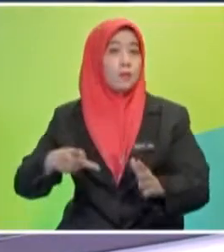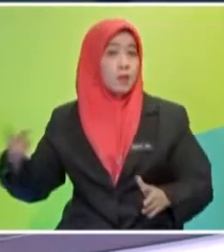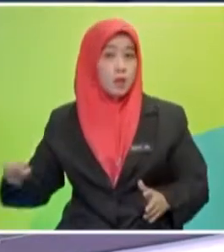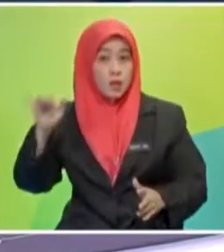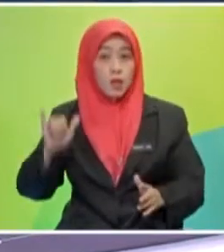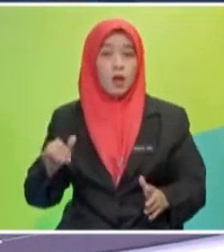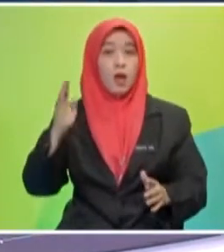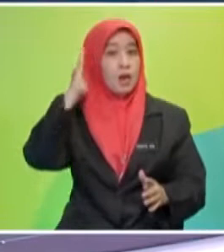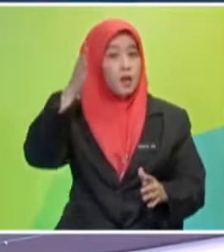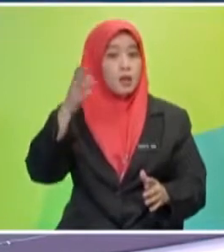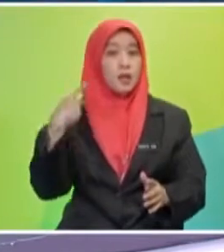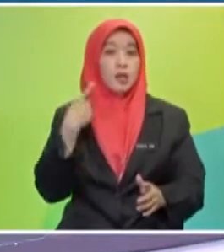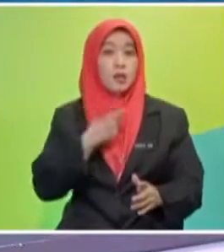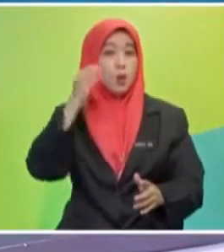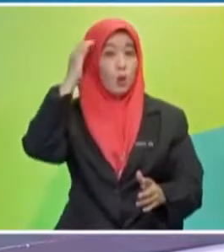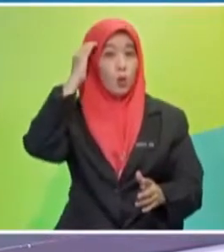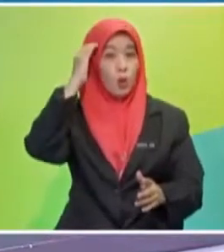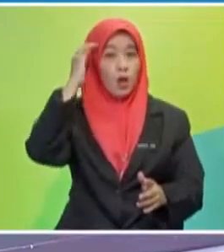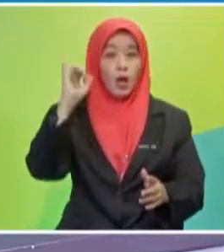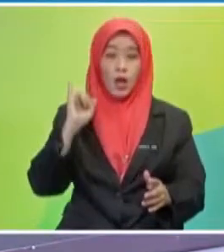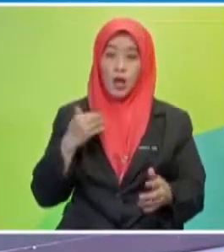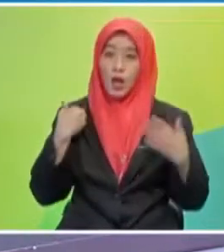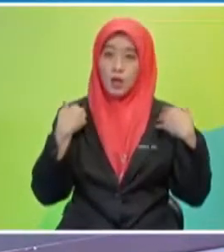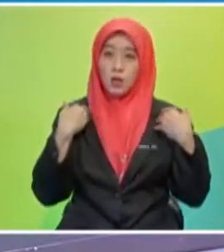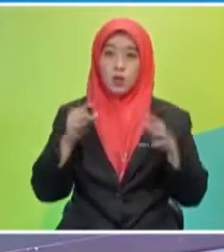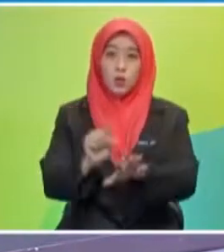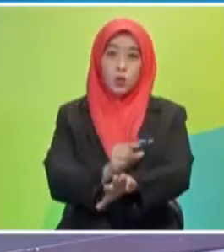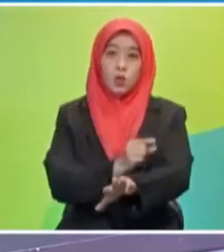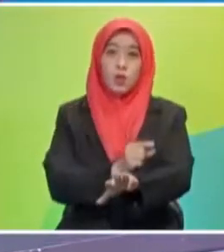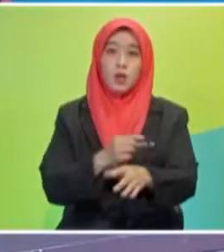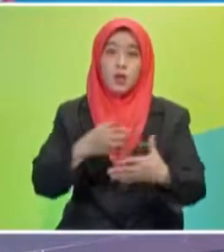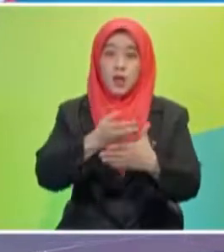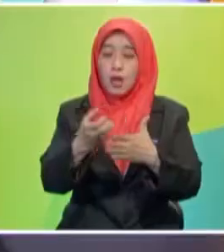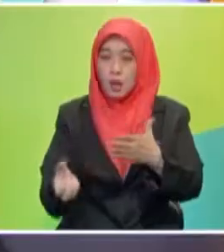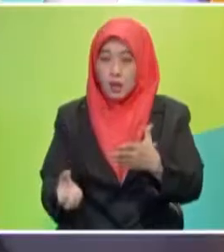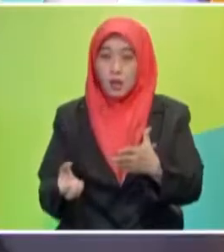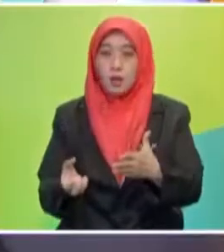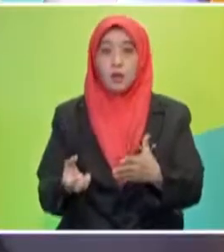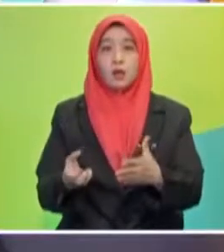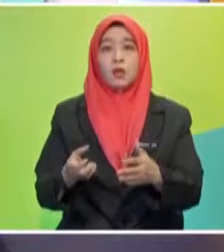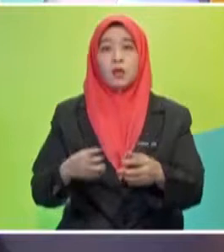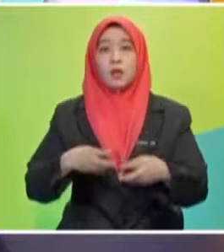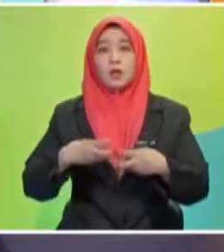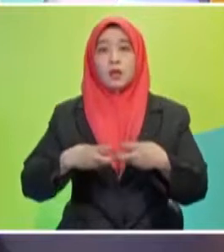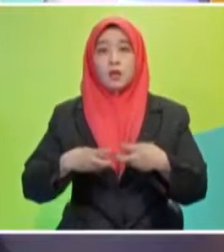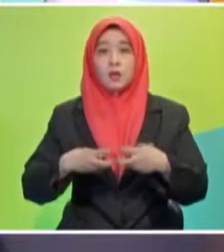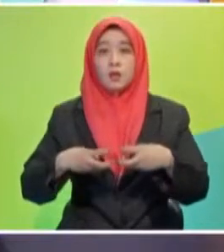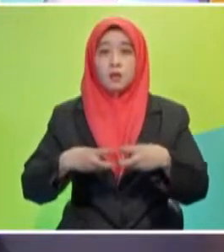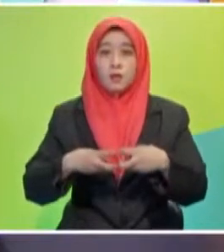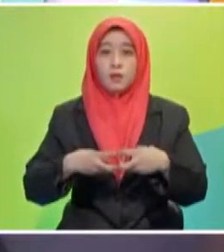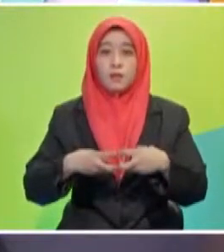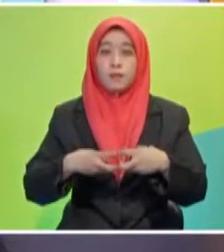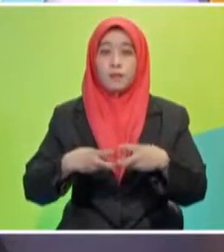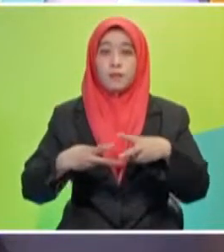kita kenal Hai yang ada menggunakan ilmu electro-mechanical oke yang pertama Hai Aceh